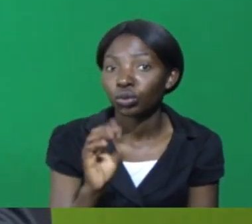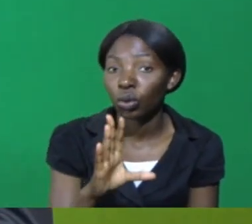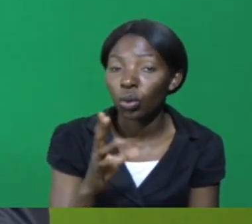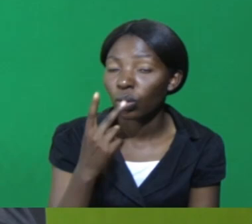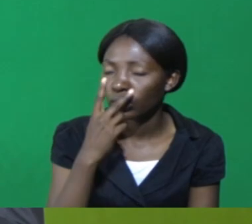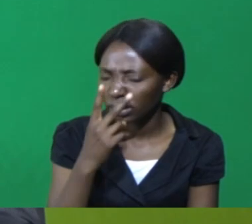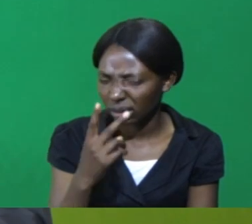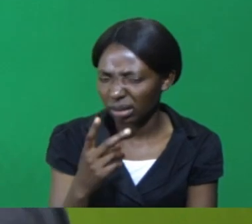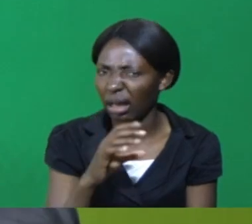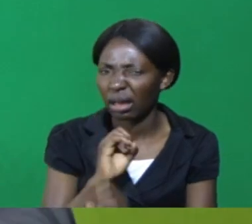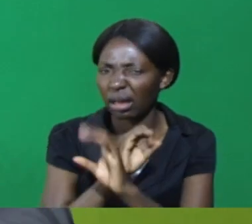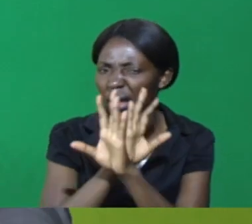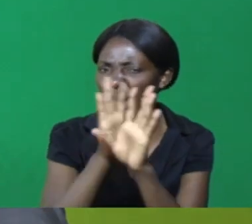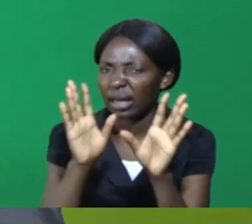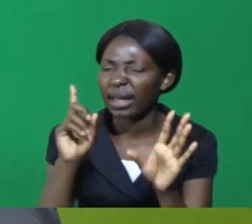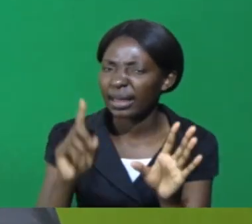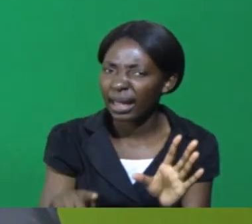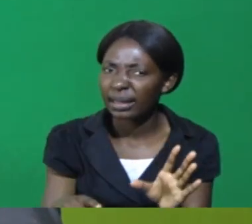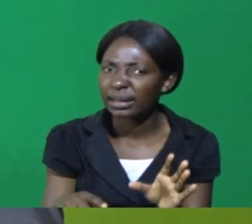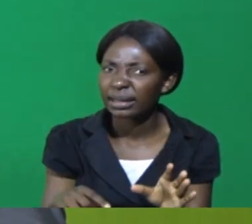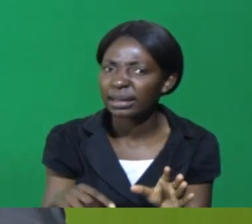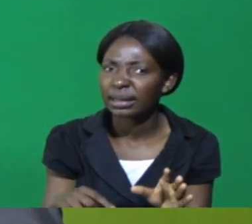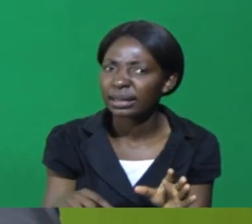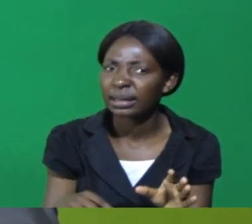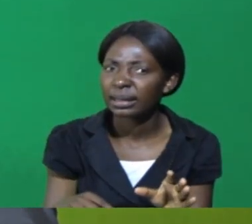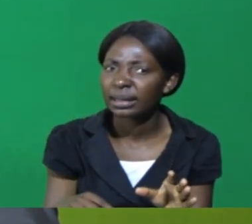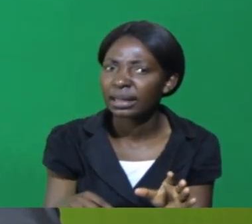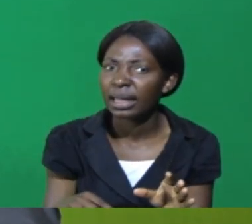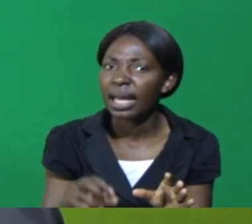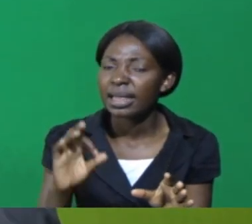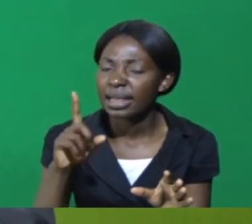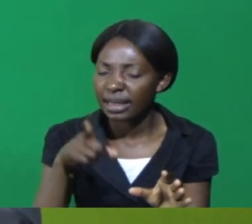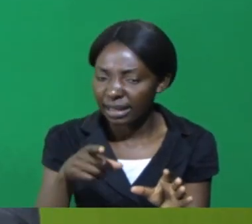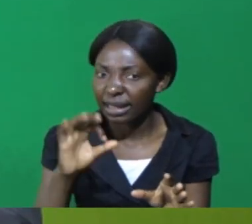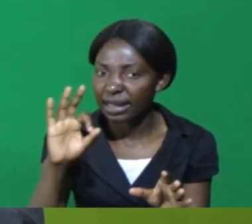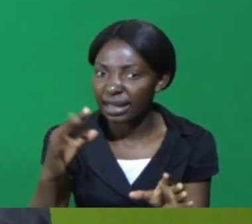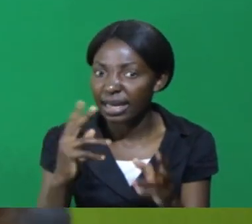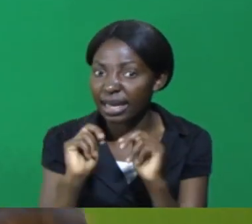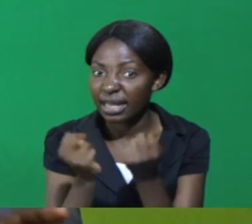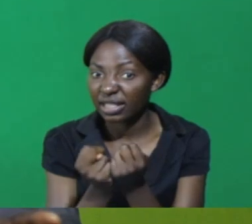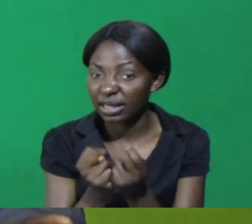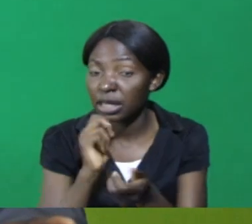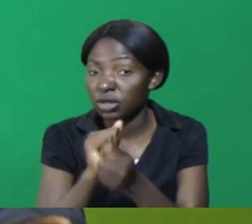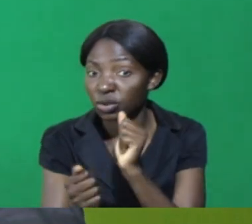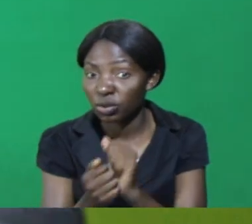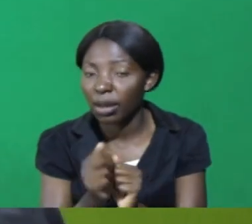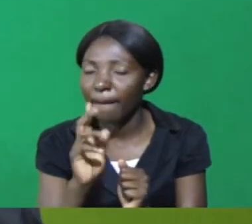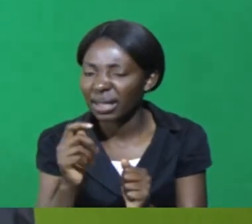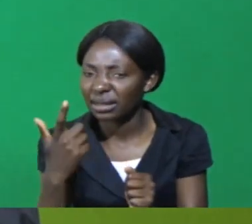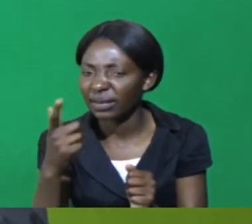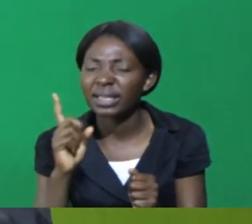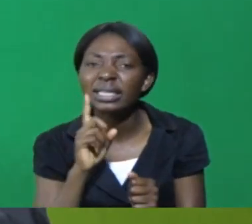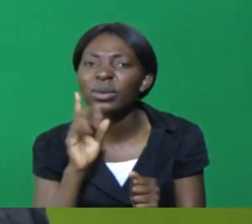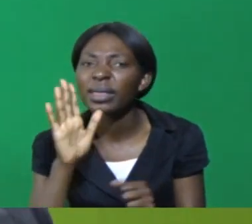zvishuwa kuti pakabva pakaparadzwa 3 aya 7 akasara ariko kuEurope, aritoriko